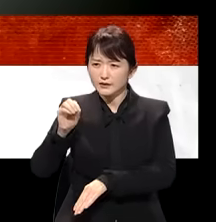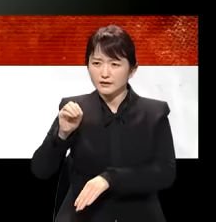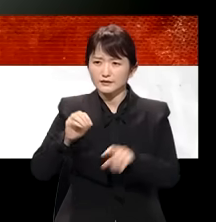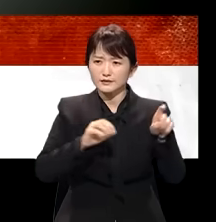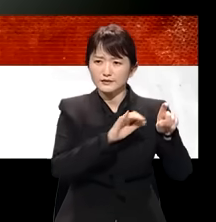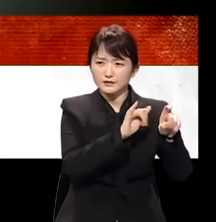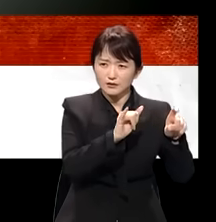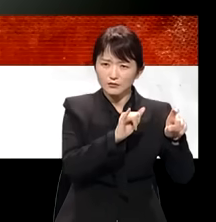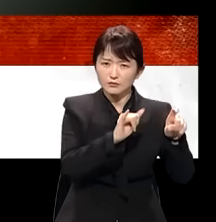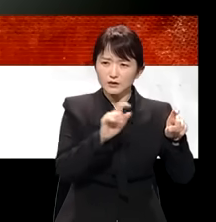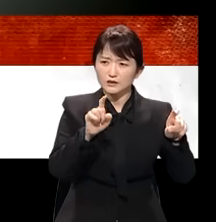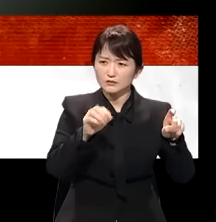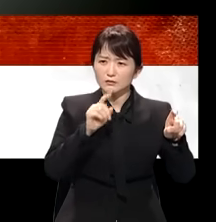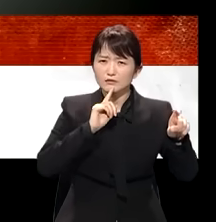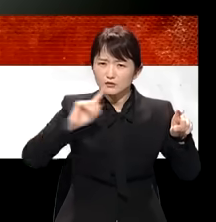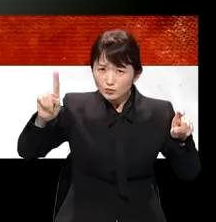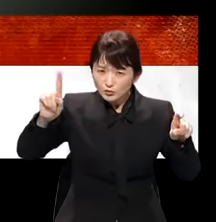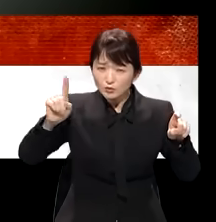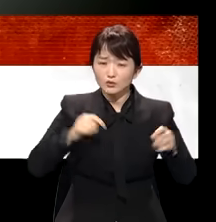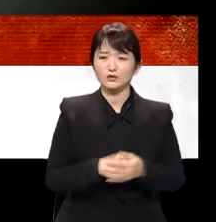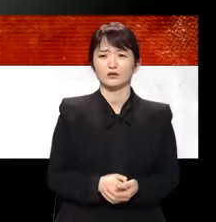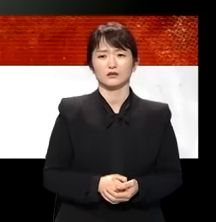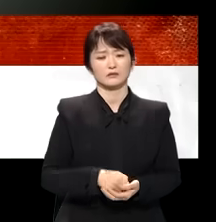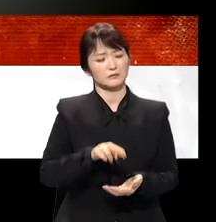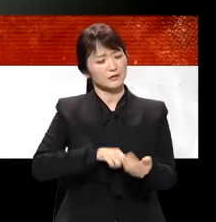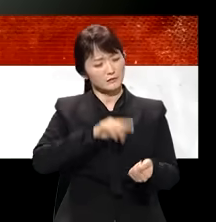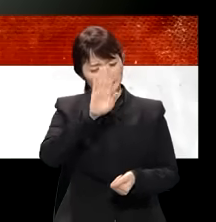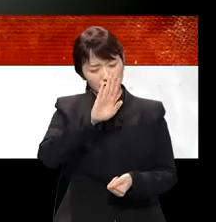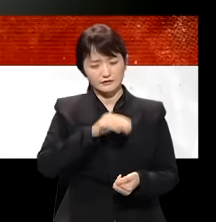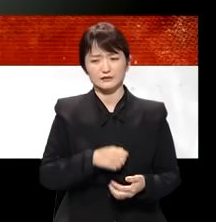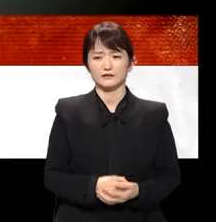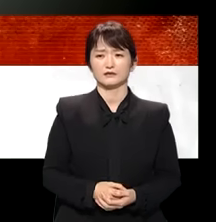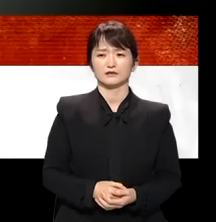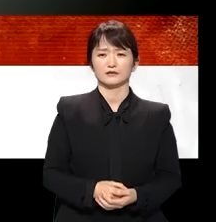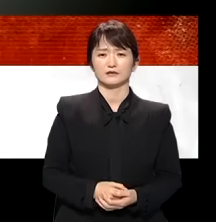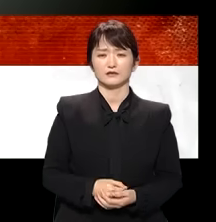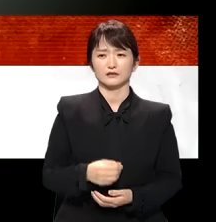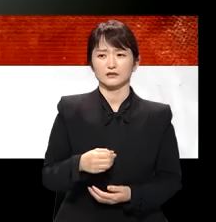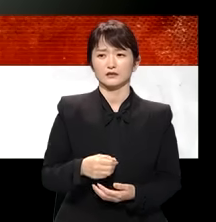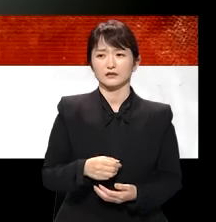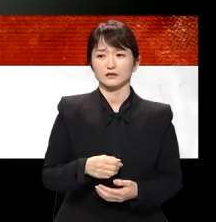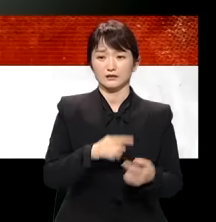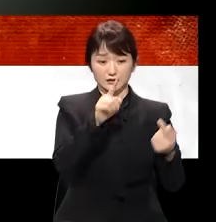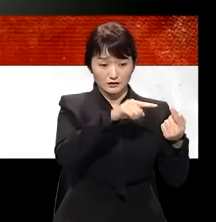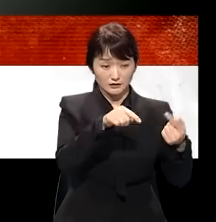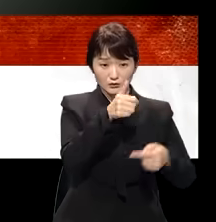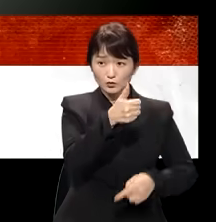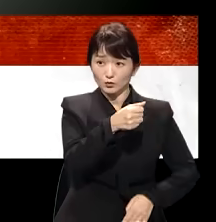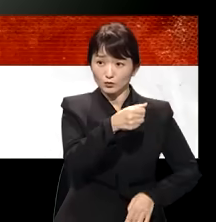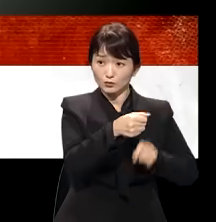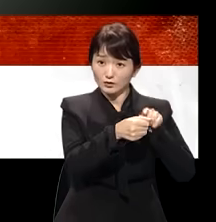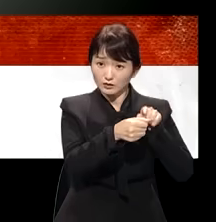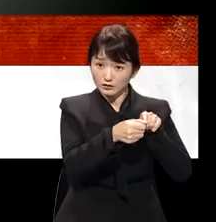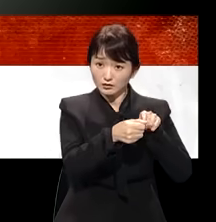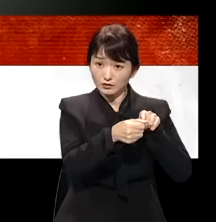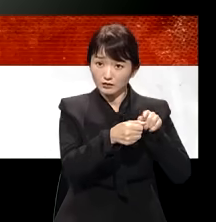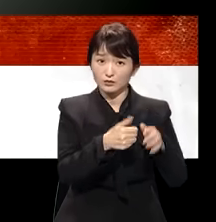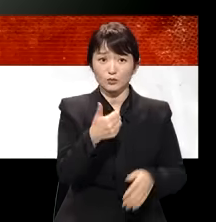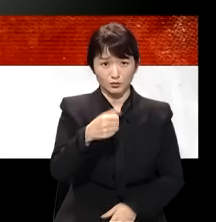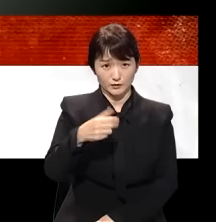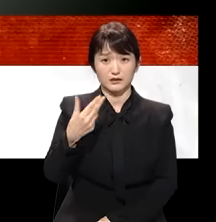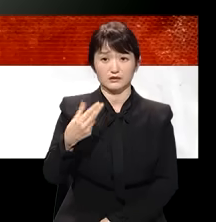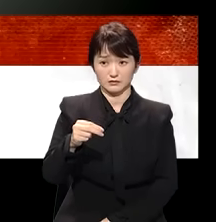달량 시켜 놓고 우리 그 안 팔죠 우리가 왜 팔아요 그걸인 5만 원짜리 란 말이야가 5만원 7만